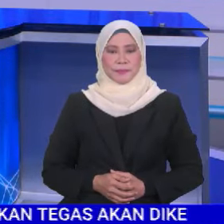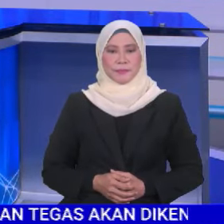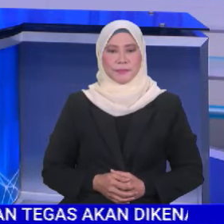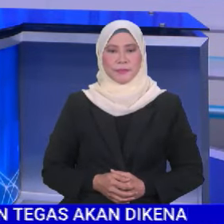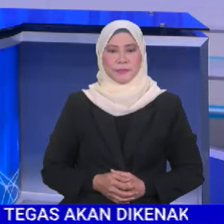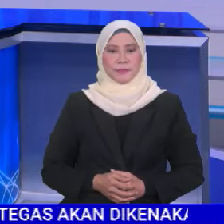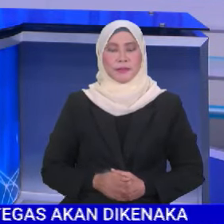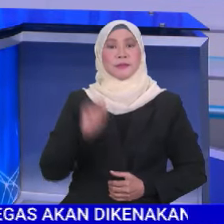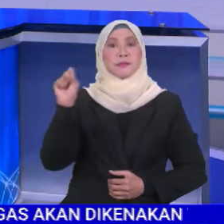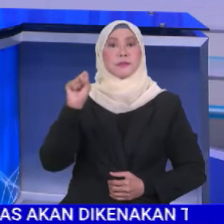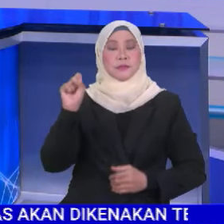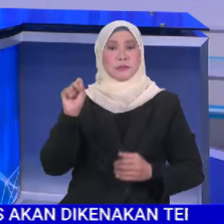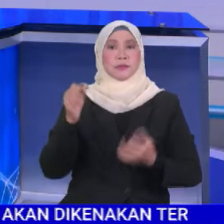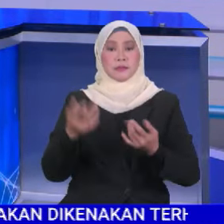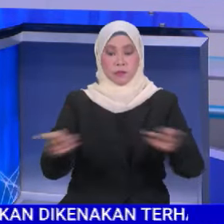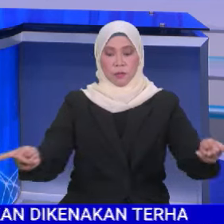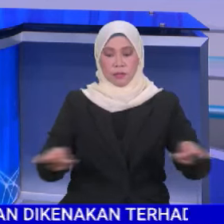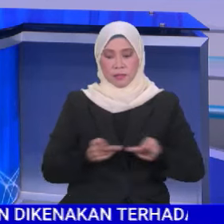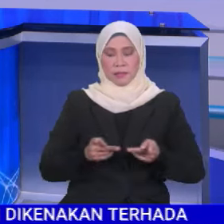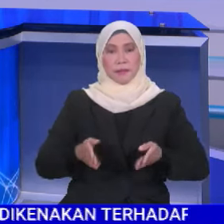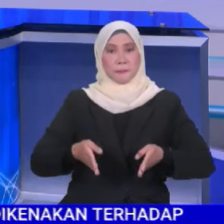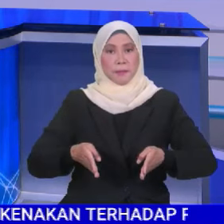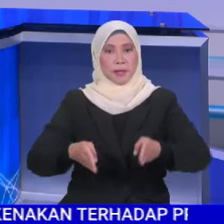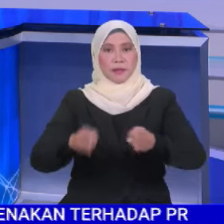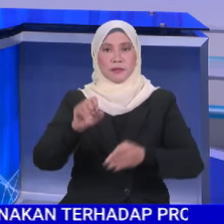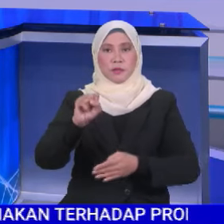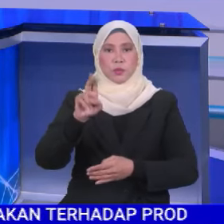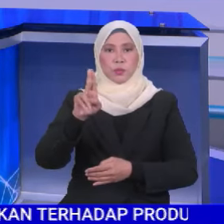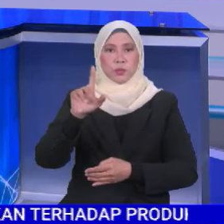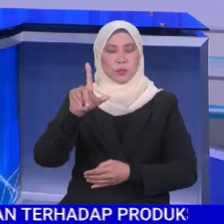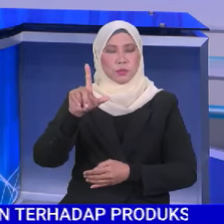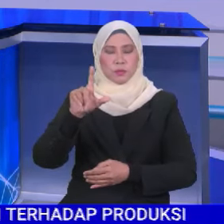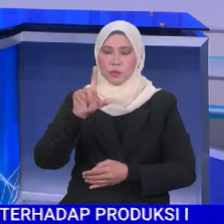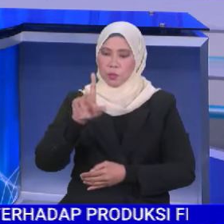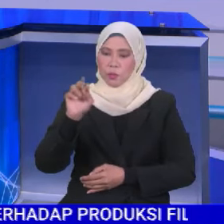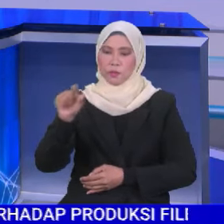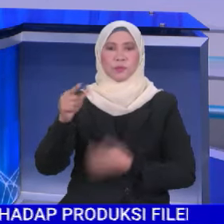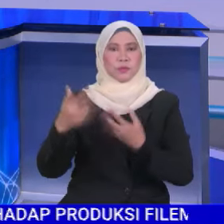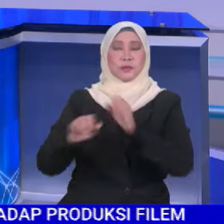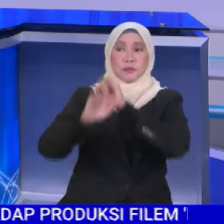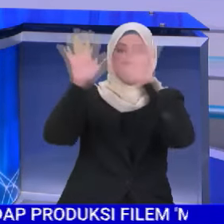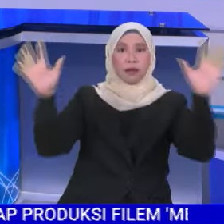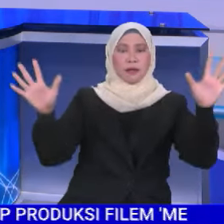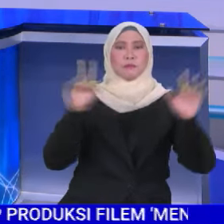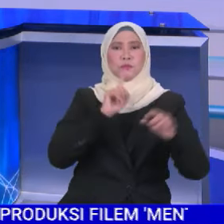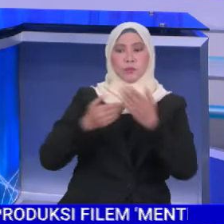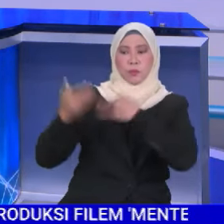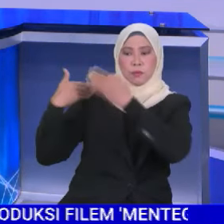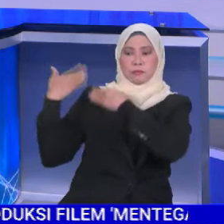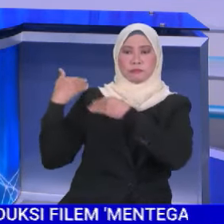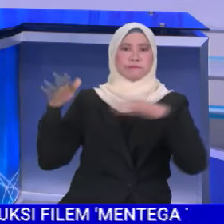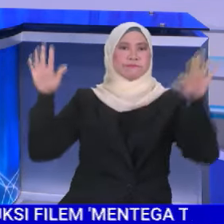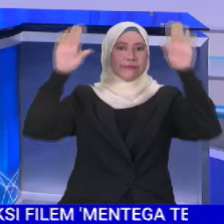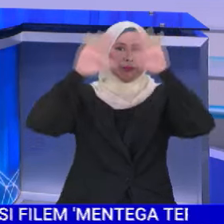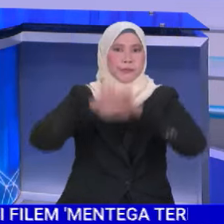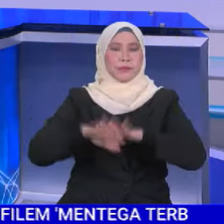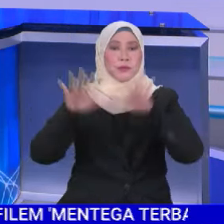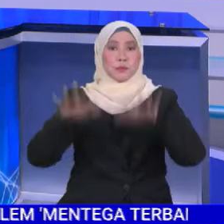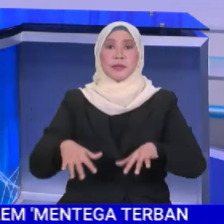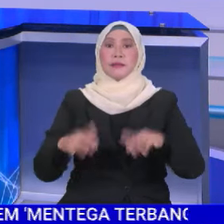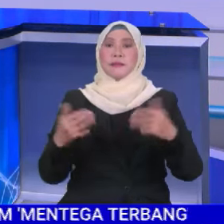baik saudara sebentar itu kawasan Parit sulung kembali cerah selepas mendung sejak beberapa hari juga fenomena